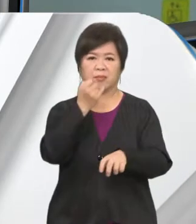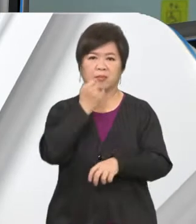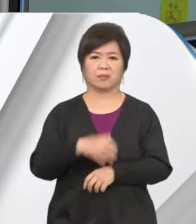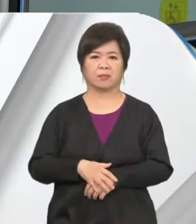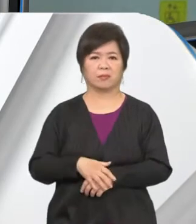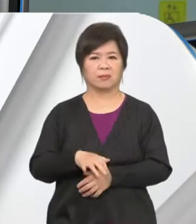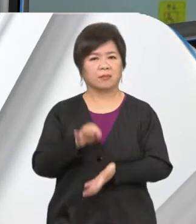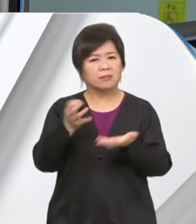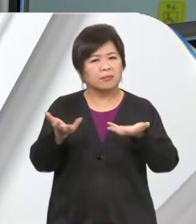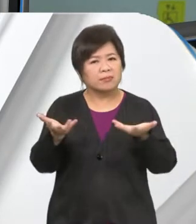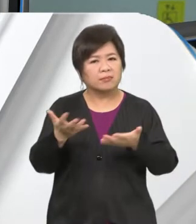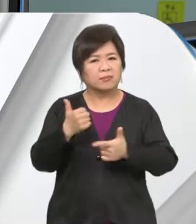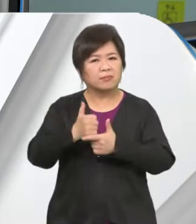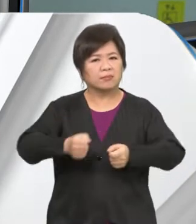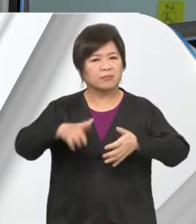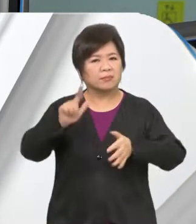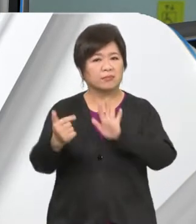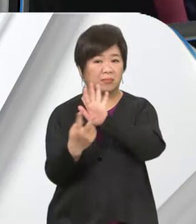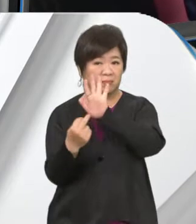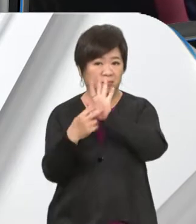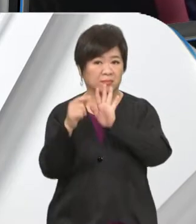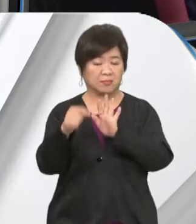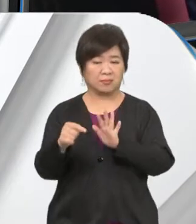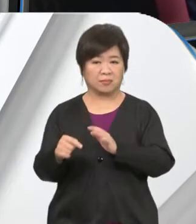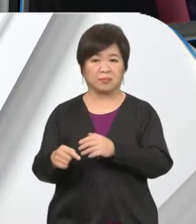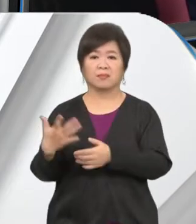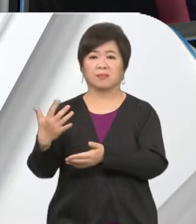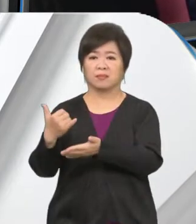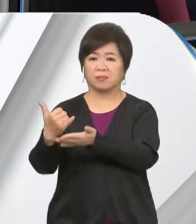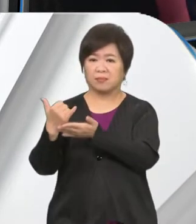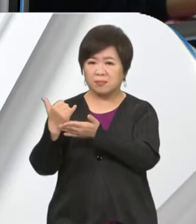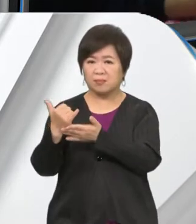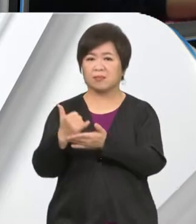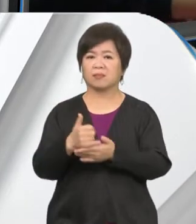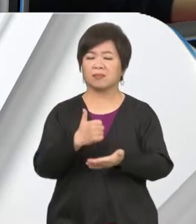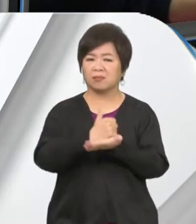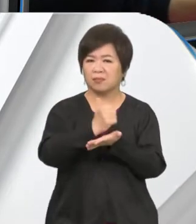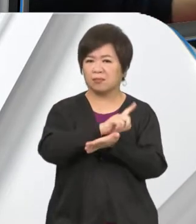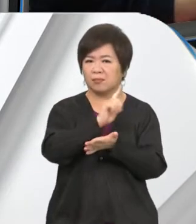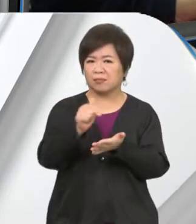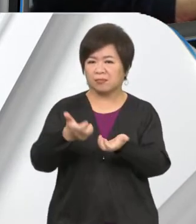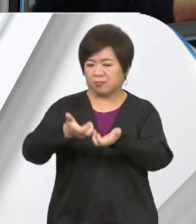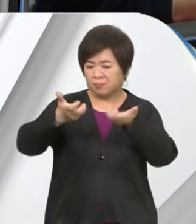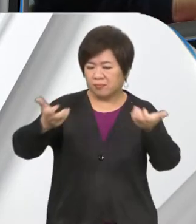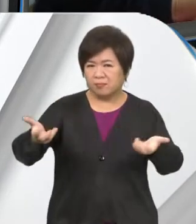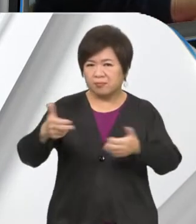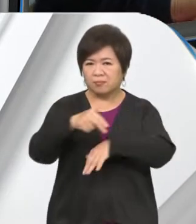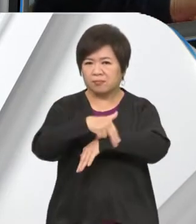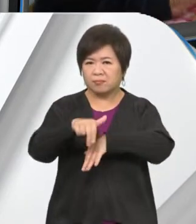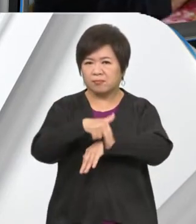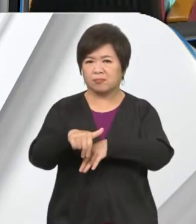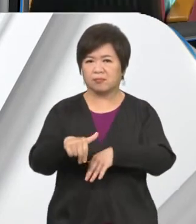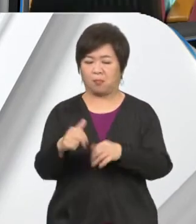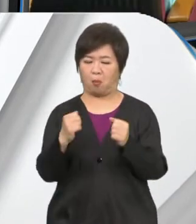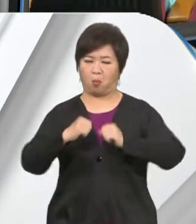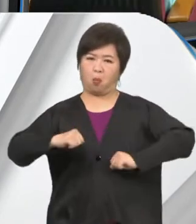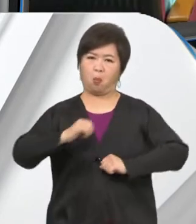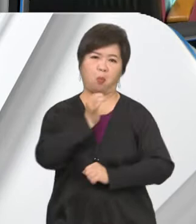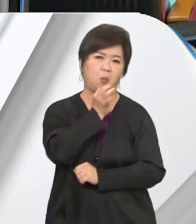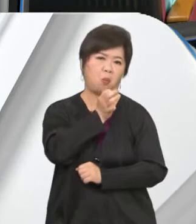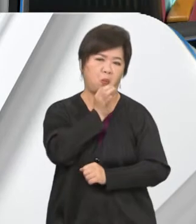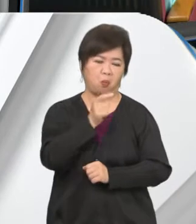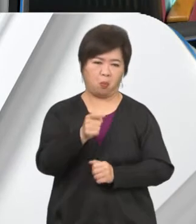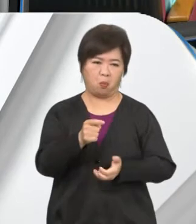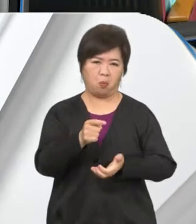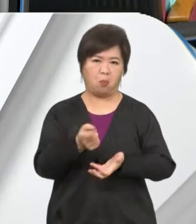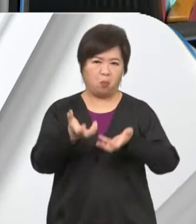诉求，建筑师也否认。同时，这几条天台是做的展演，也做的在乎两种的，所以空间来在成都